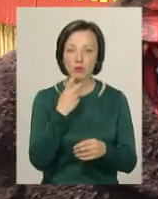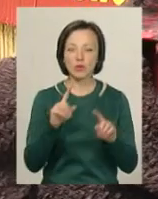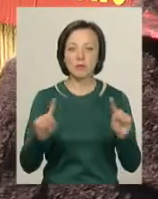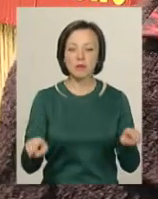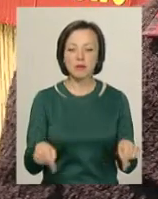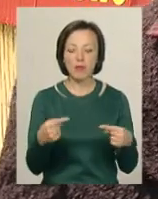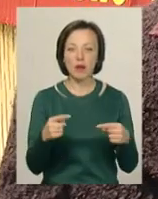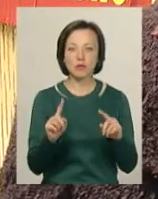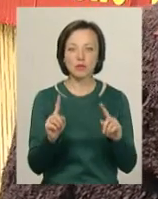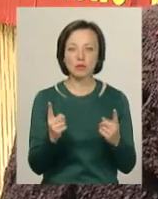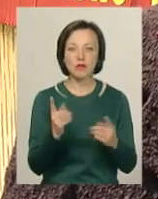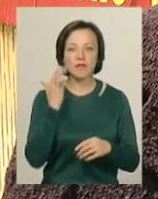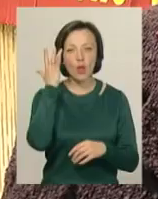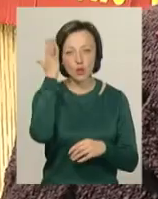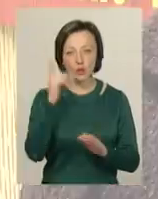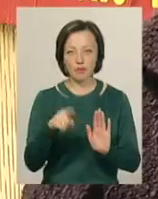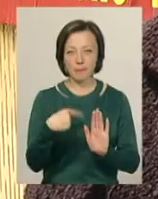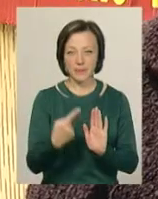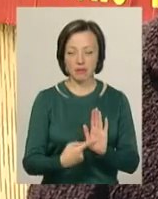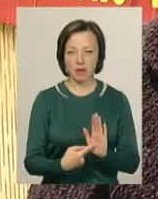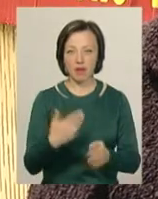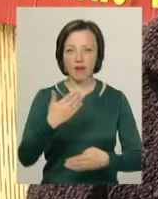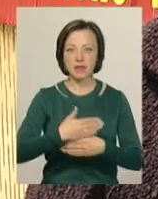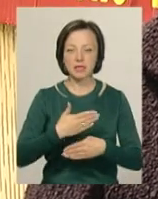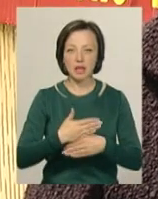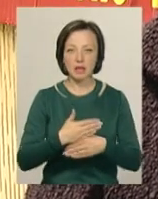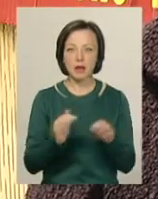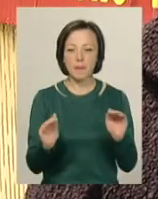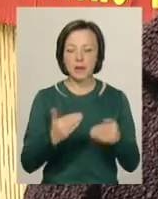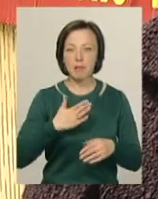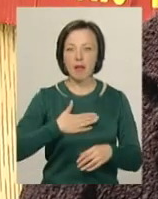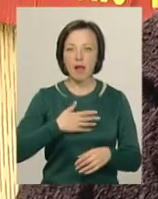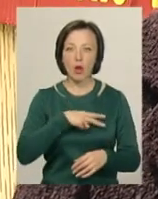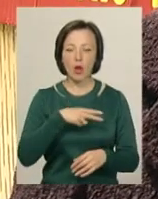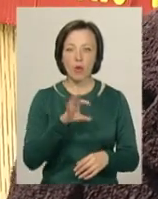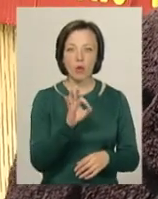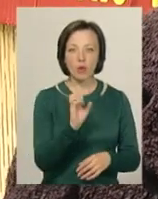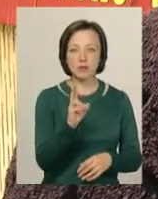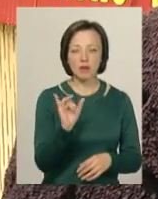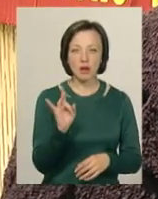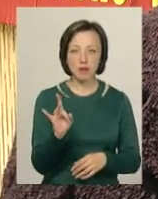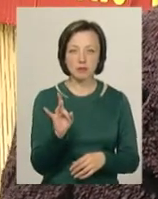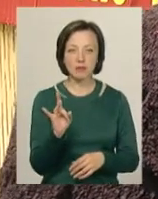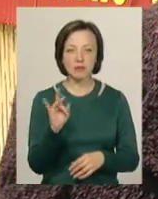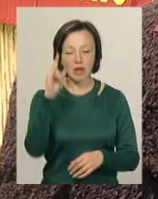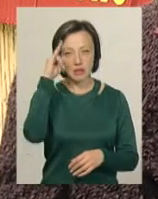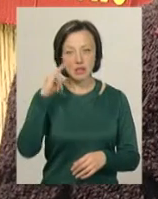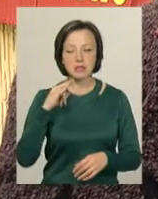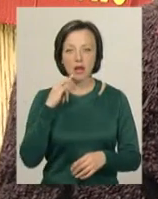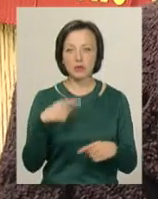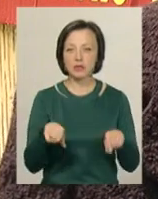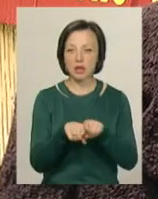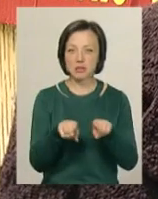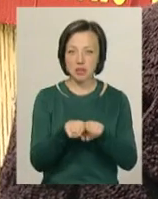дуже філософські питання. Вистава «Мій маленький Оскар» Мар'яни Покровської з Казахстану так